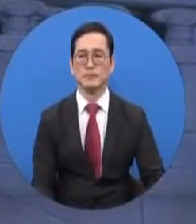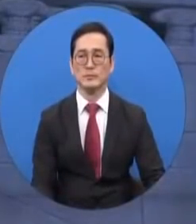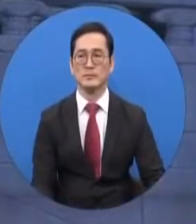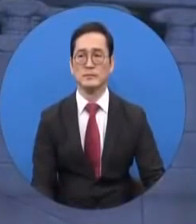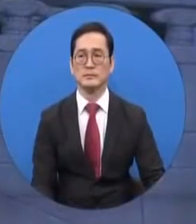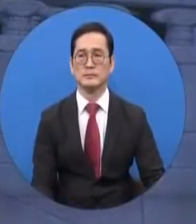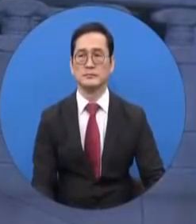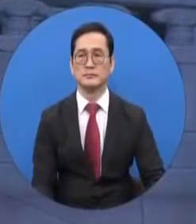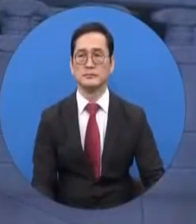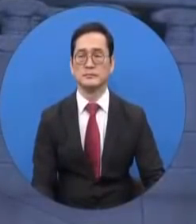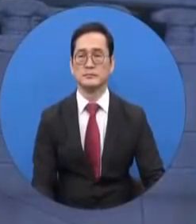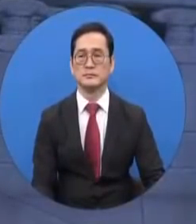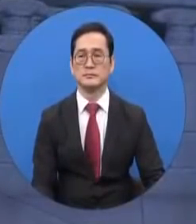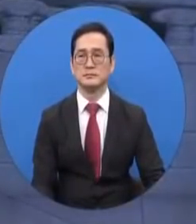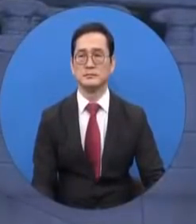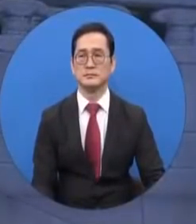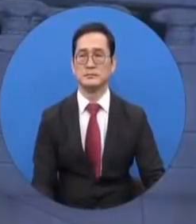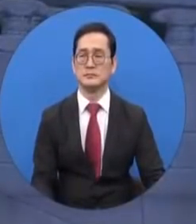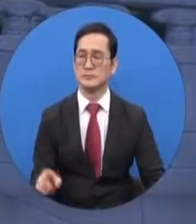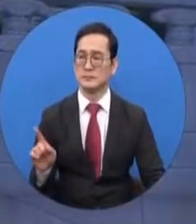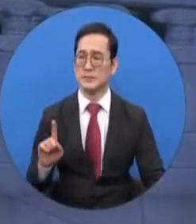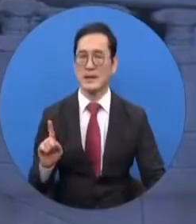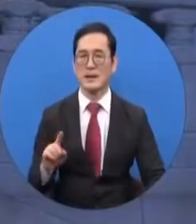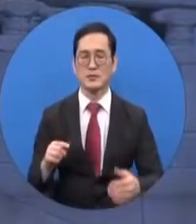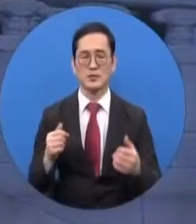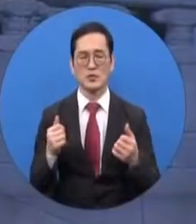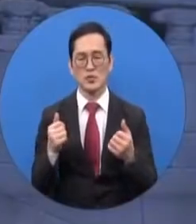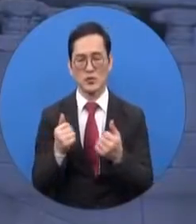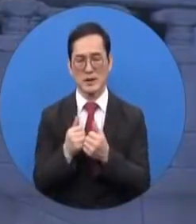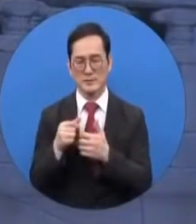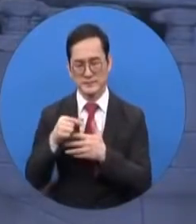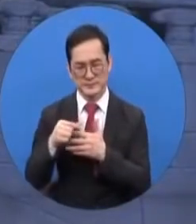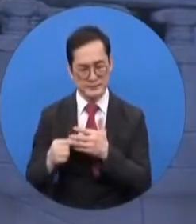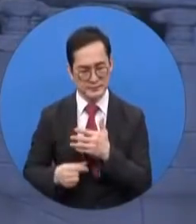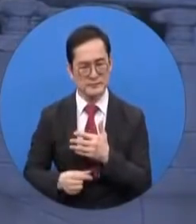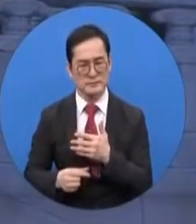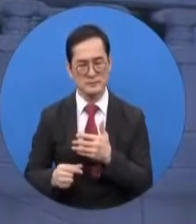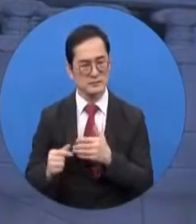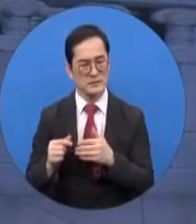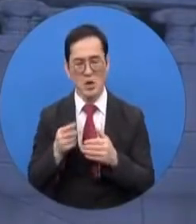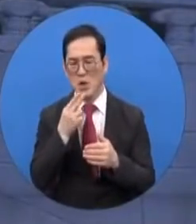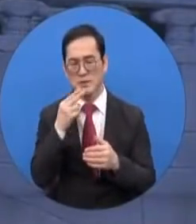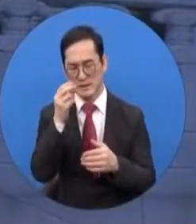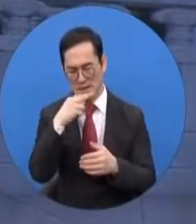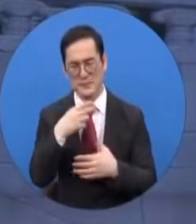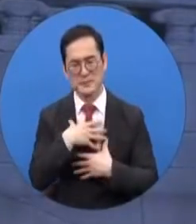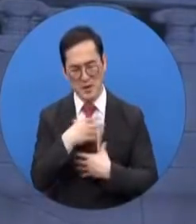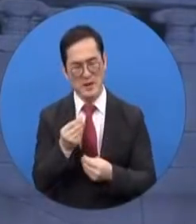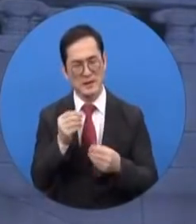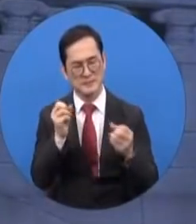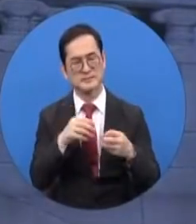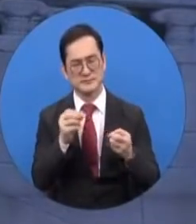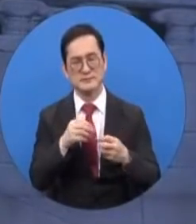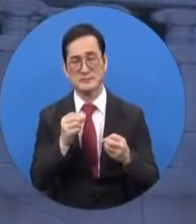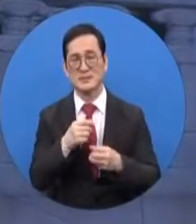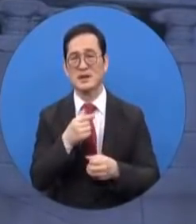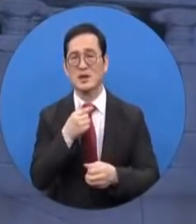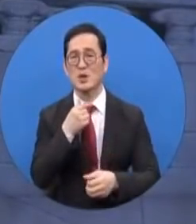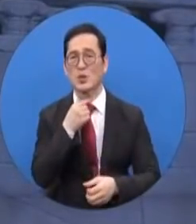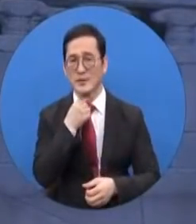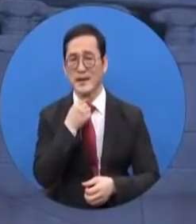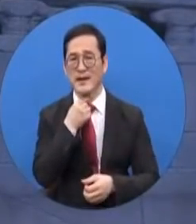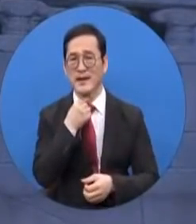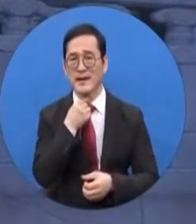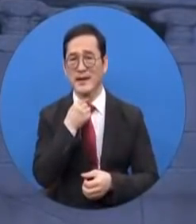여러 신문 기자들에게 의제 없이 회동하자, 축하 인사와 덕담 정도 좋지 않겠냐라고 하고, 당선인 측에서는